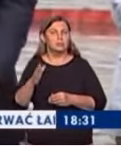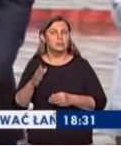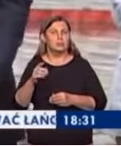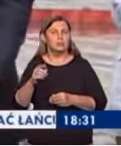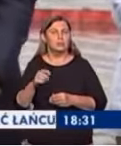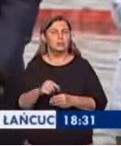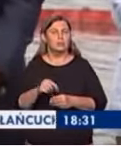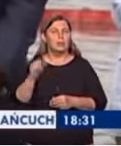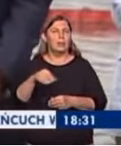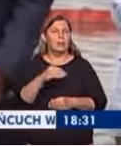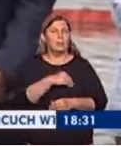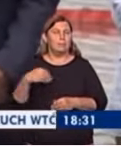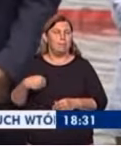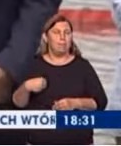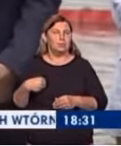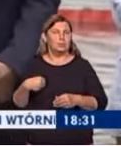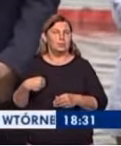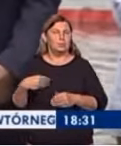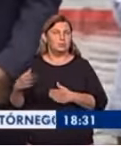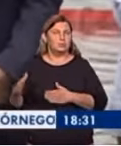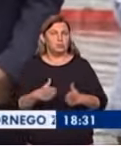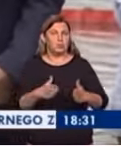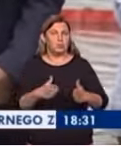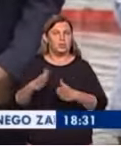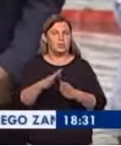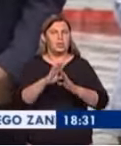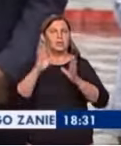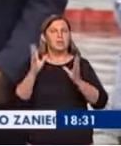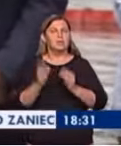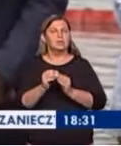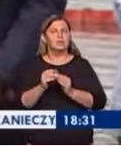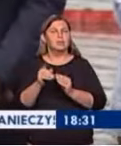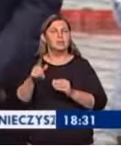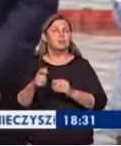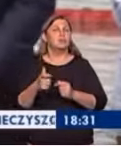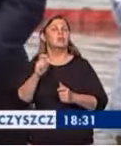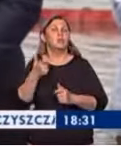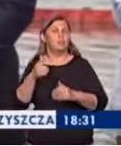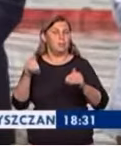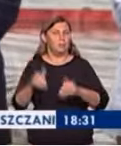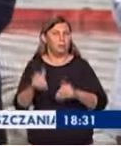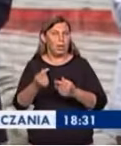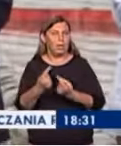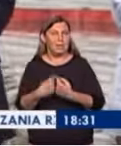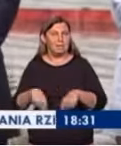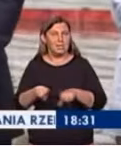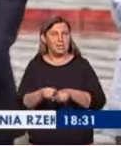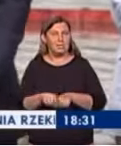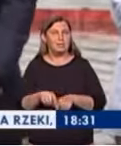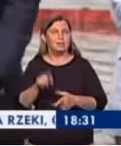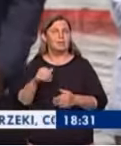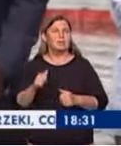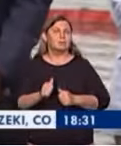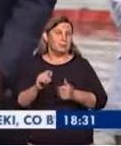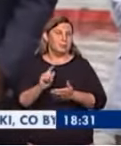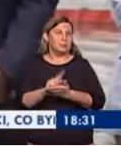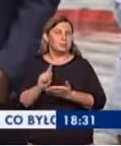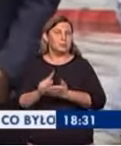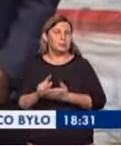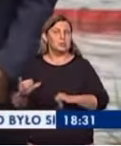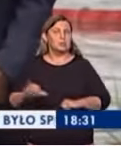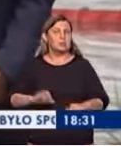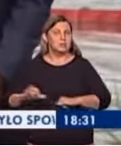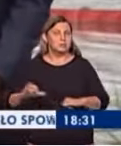go w polskich rzekach i wszystkie te czynności, które możemy wykonać, żeby skutecznie